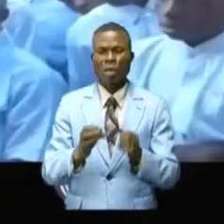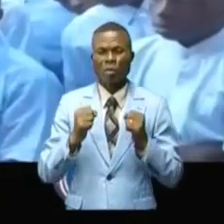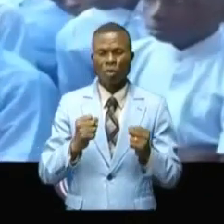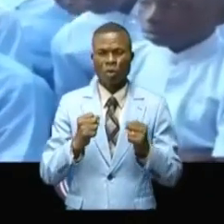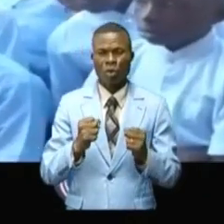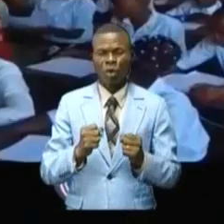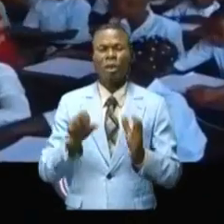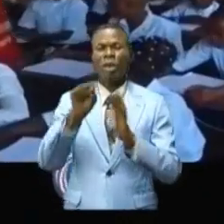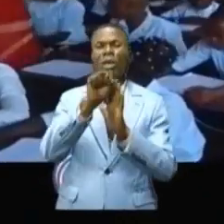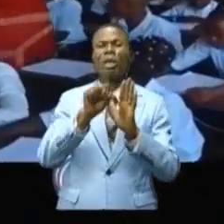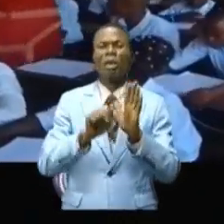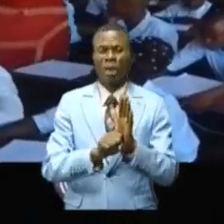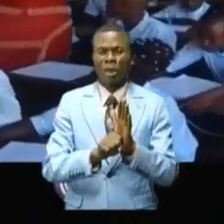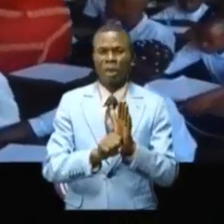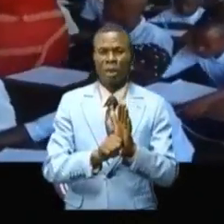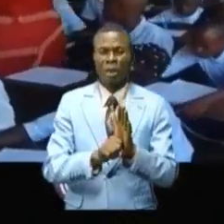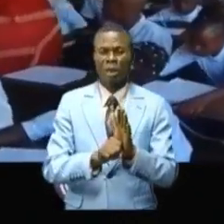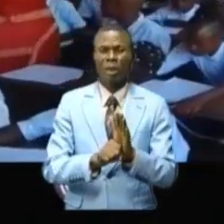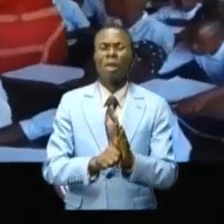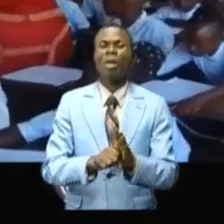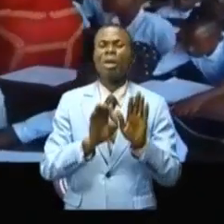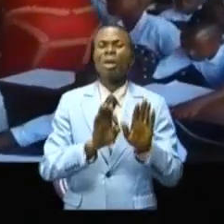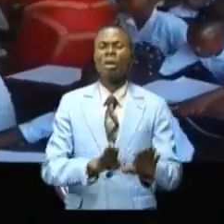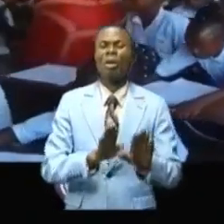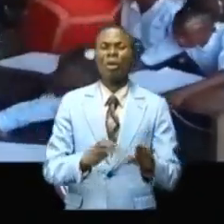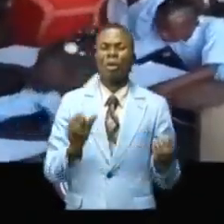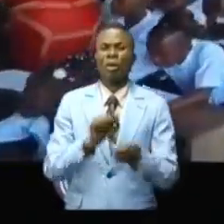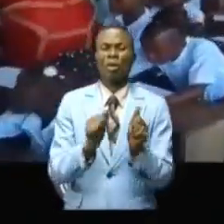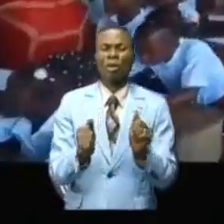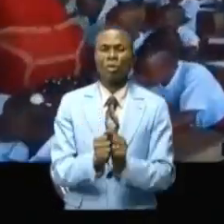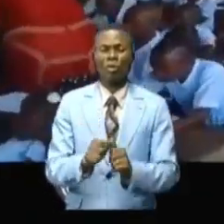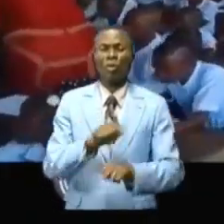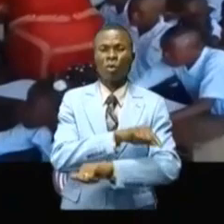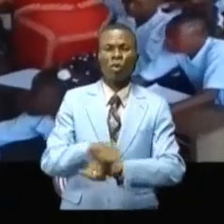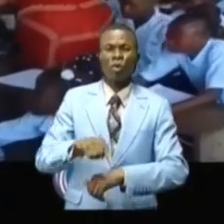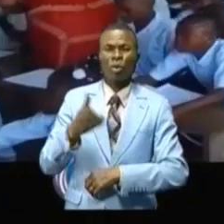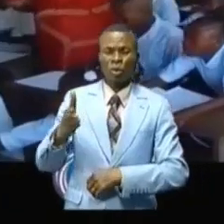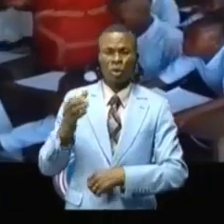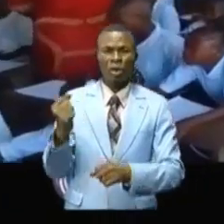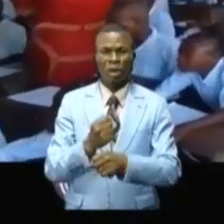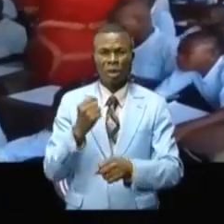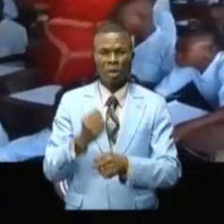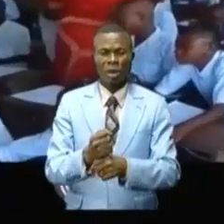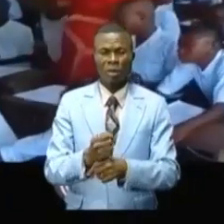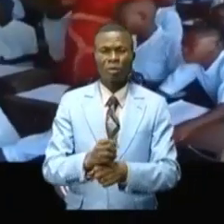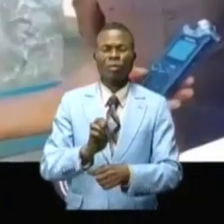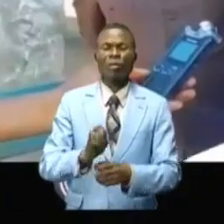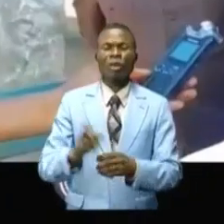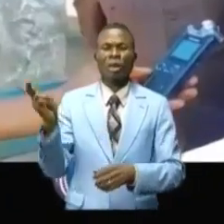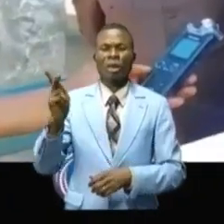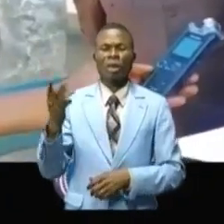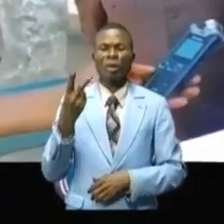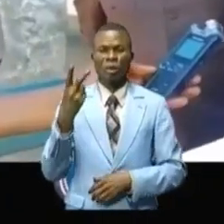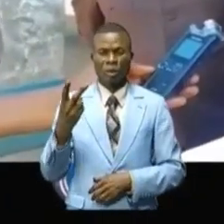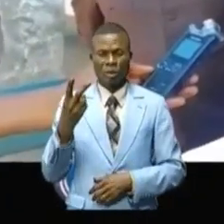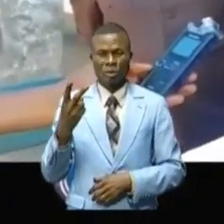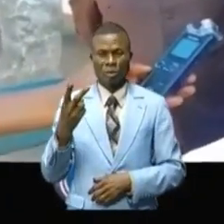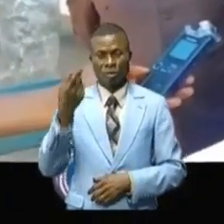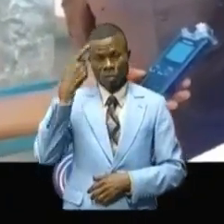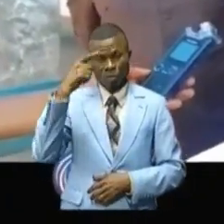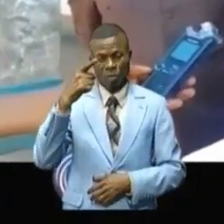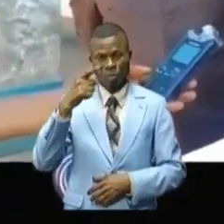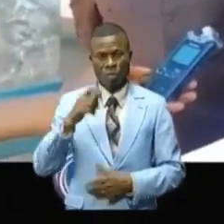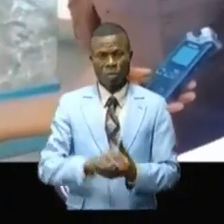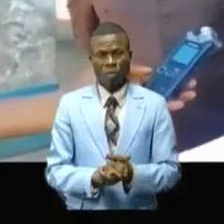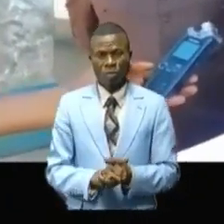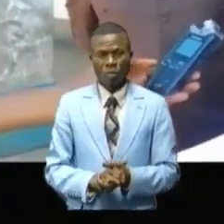les statistiques attendues par rapport à sa juridiction opérationnelle EPST Kassai 2. Sur l'étendue